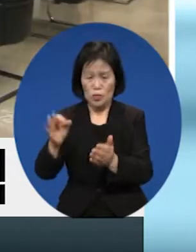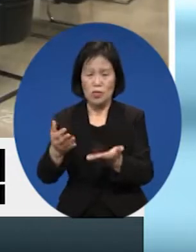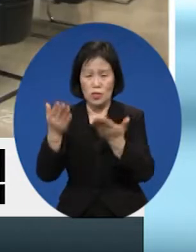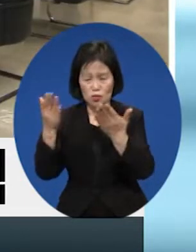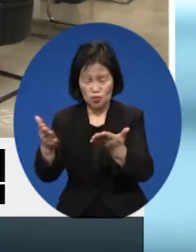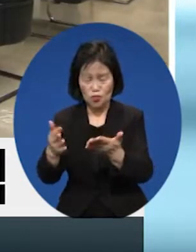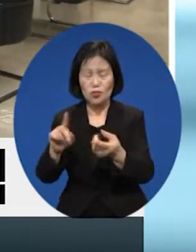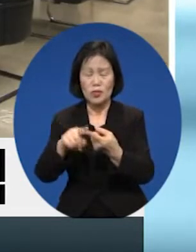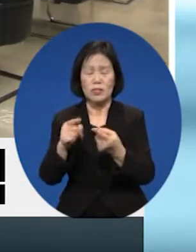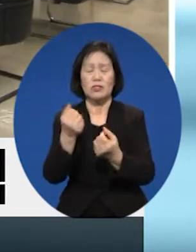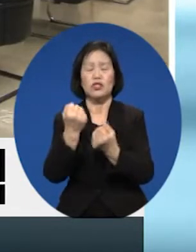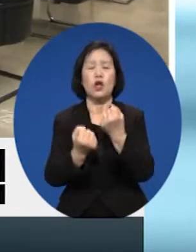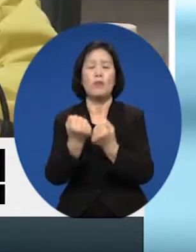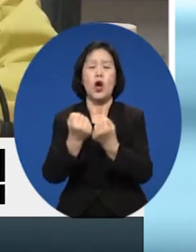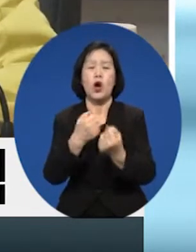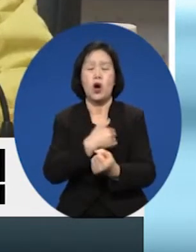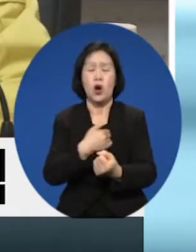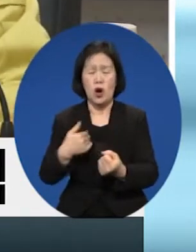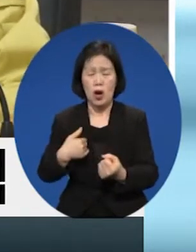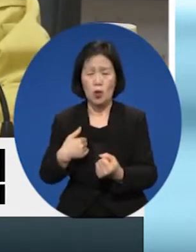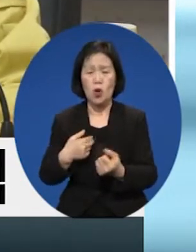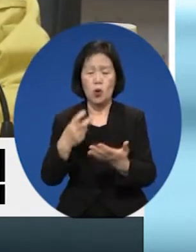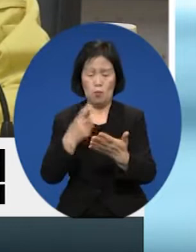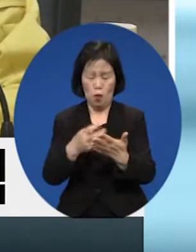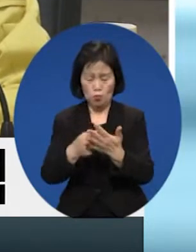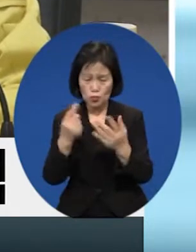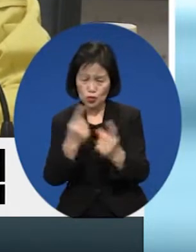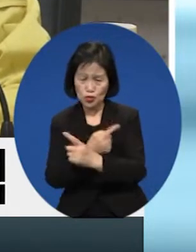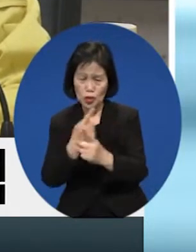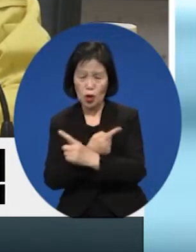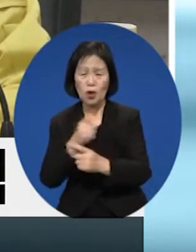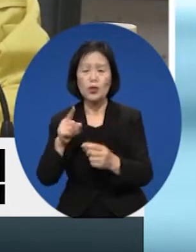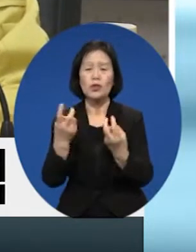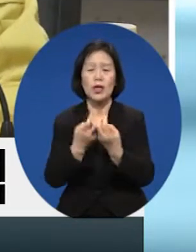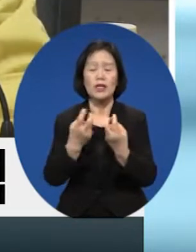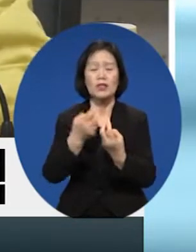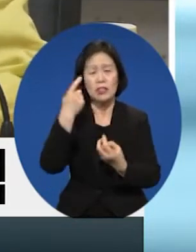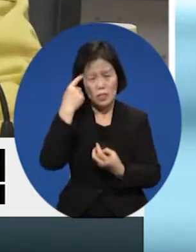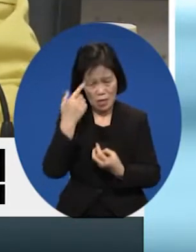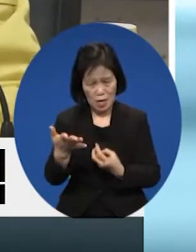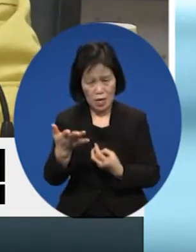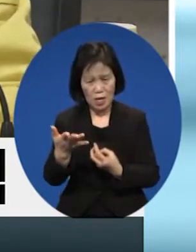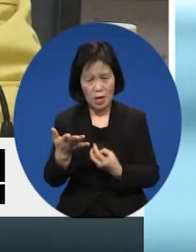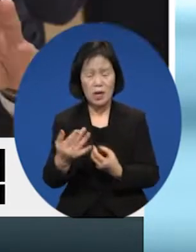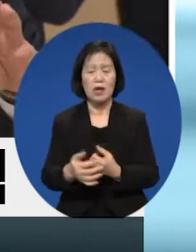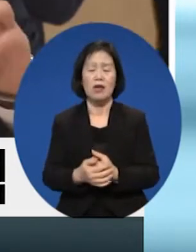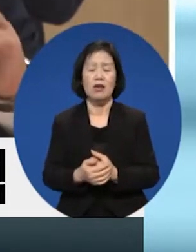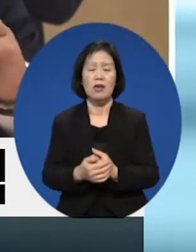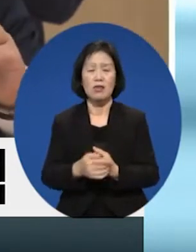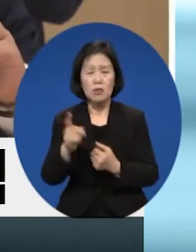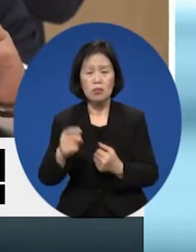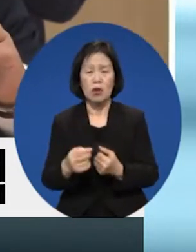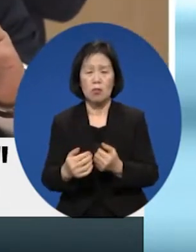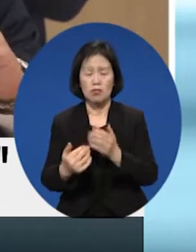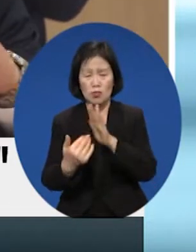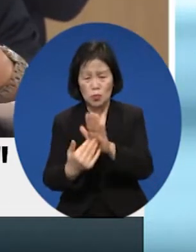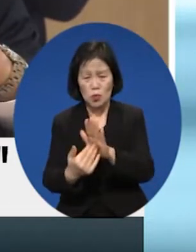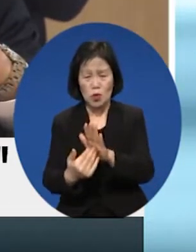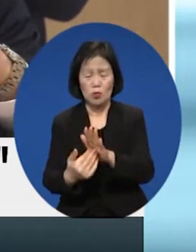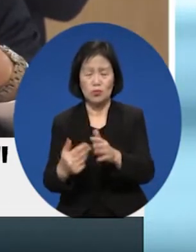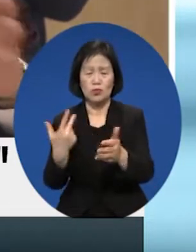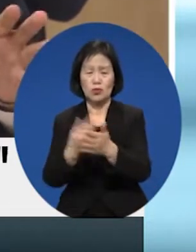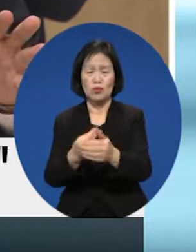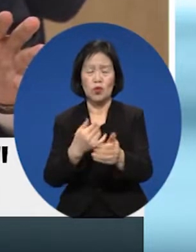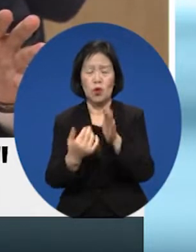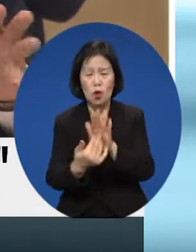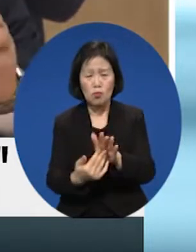하고 거기서 법안 수정을 어떻게 이제 이끌어가는 방식으로 대응을 해야지 뭐 접종을 거부하겠다, 파업을 하겠다 너무